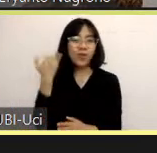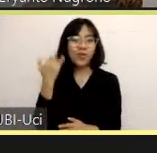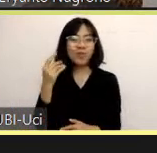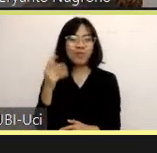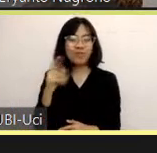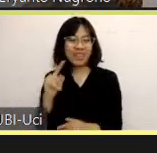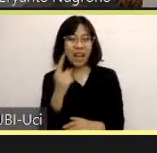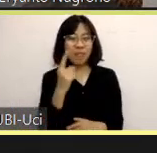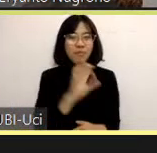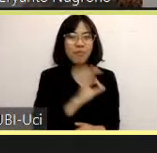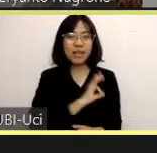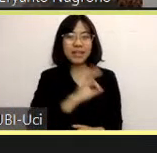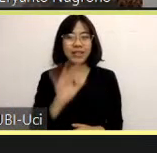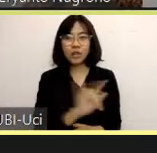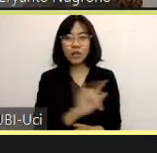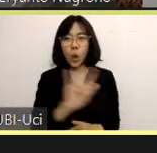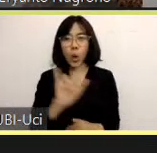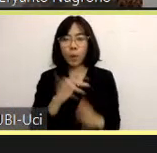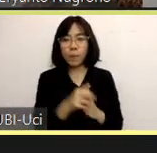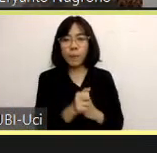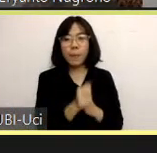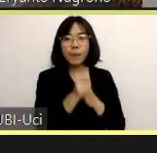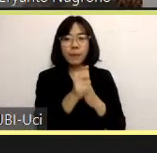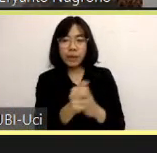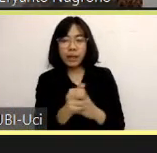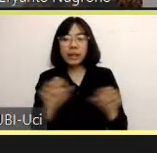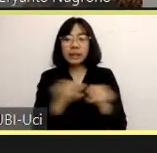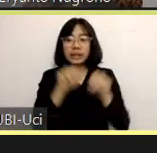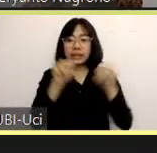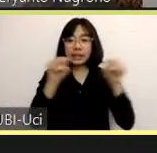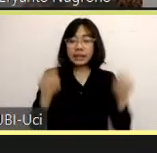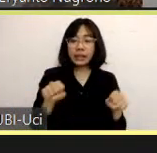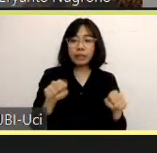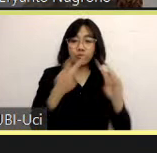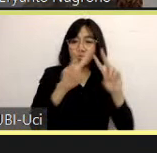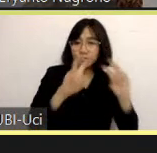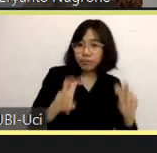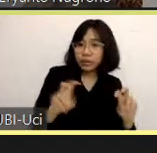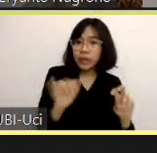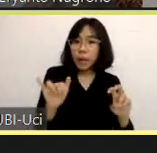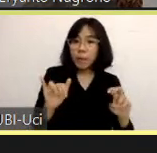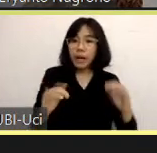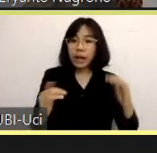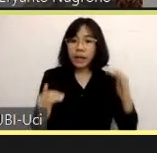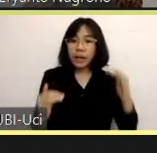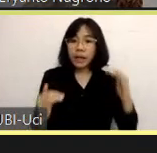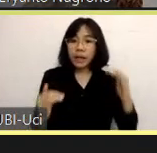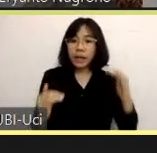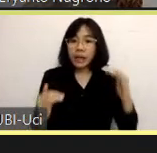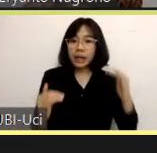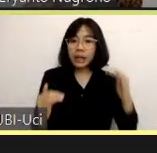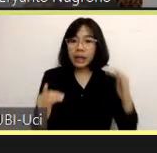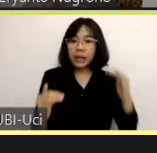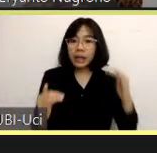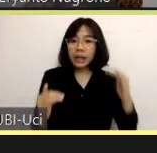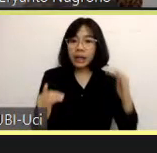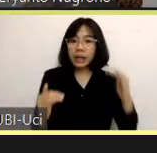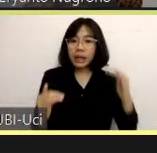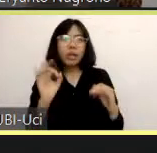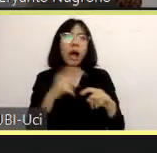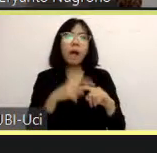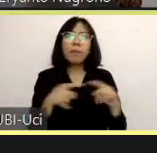Jokowi, checks and balances tersebut itu semakin dilemahkan, ya, semakin